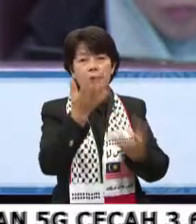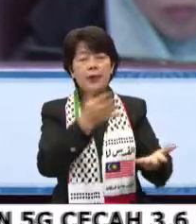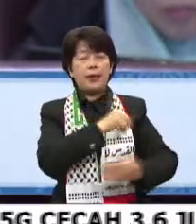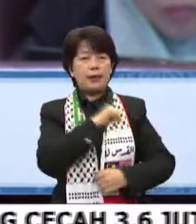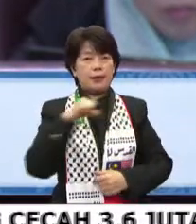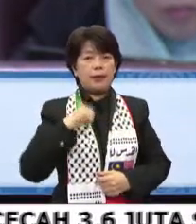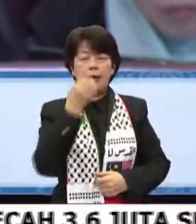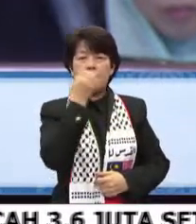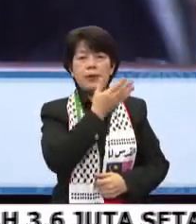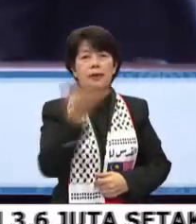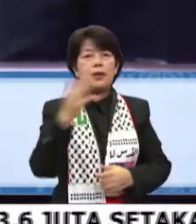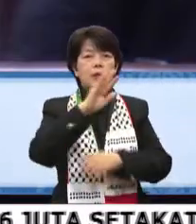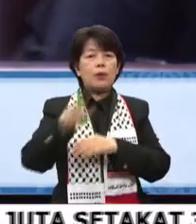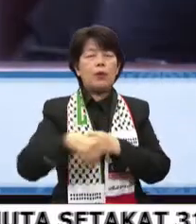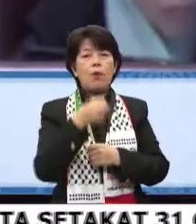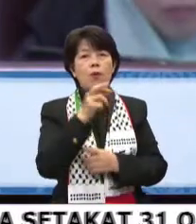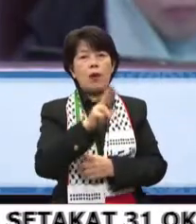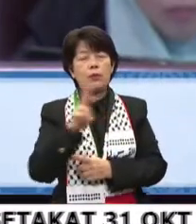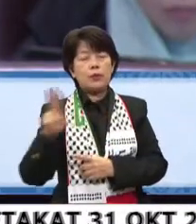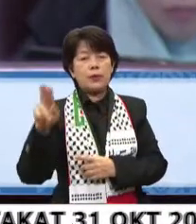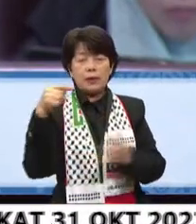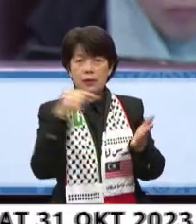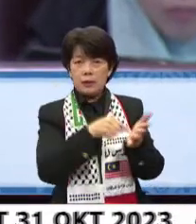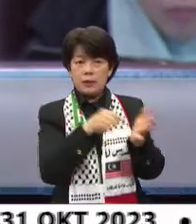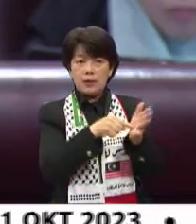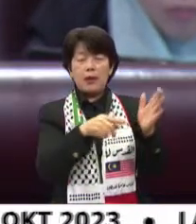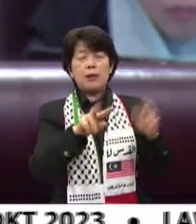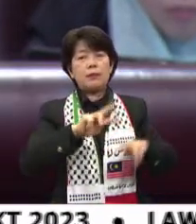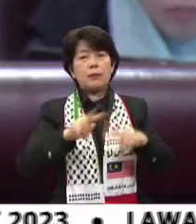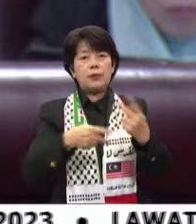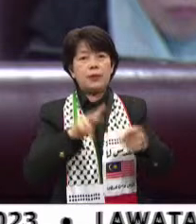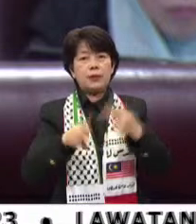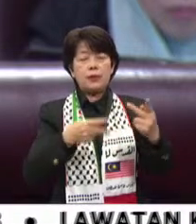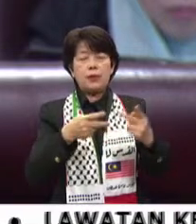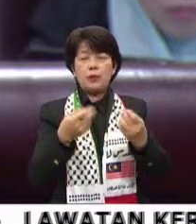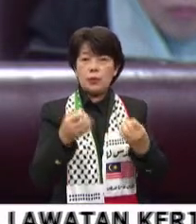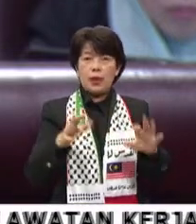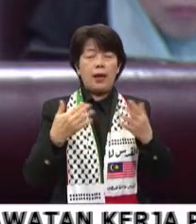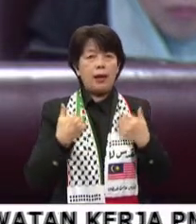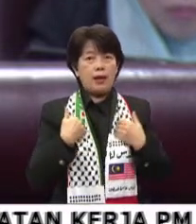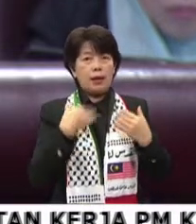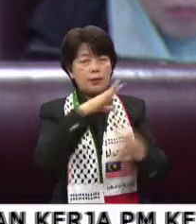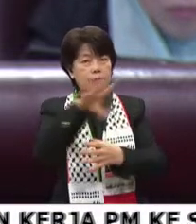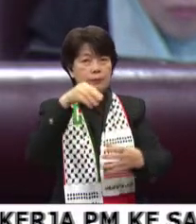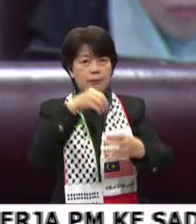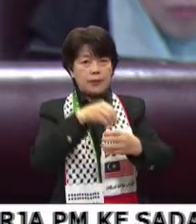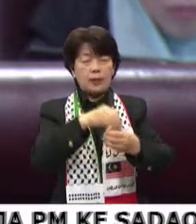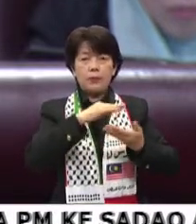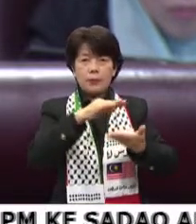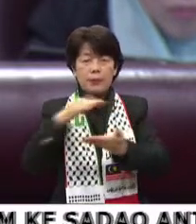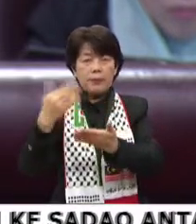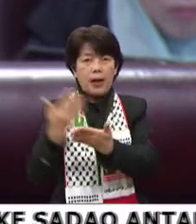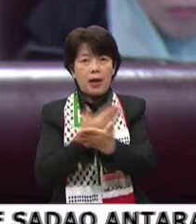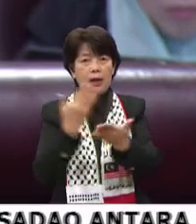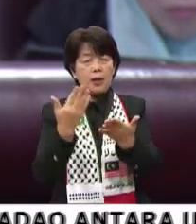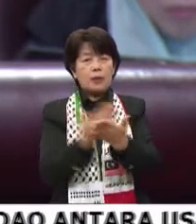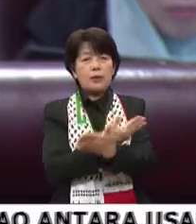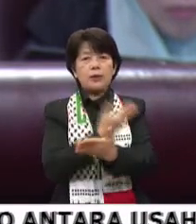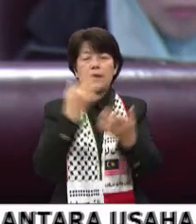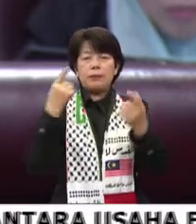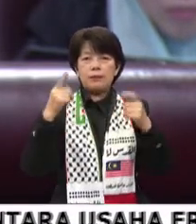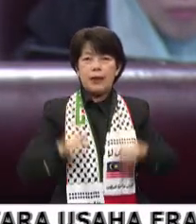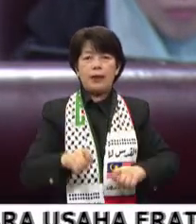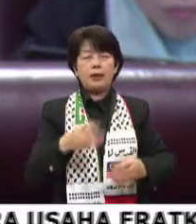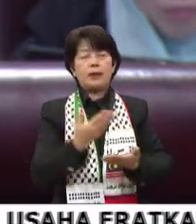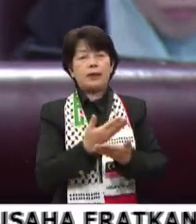sedia maklum Rang undang-undang ini merangkumi pindaan kepada peruntukan sedia ada memasukkan peruntukan baru dan memansuhkan